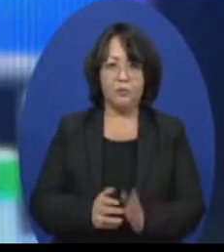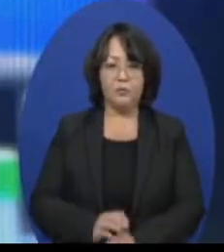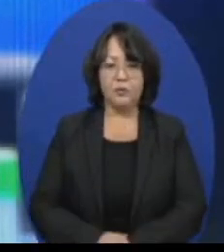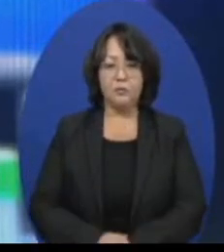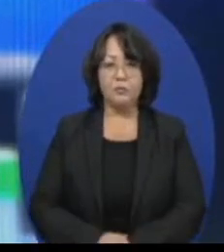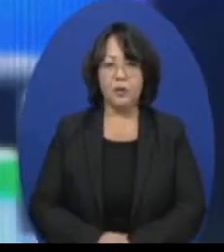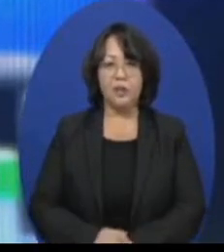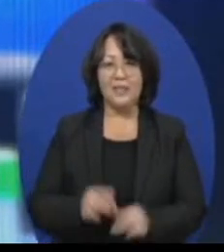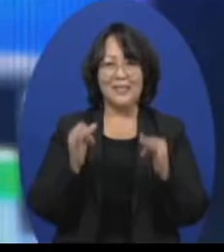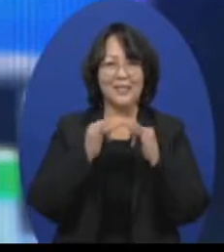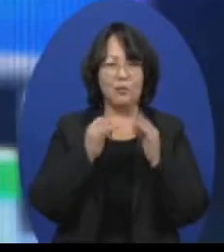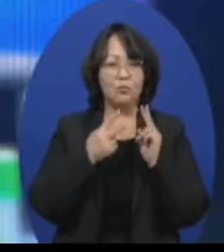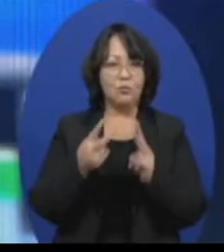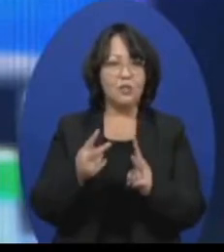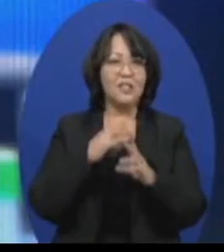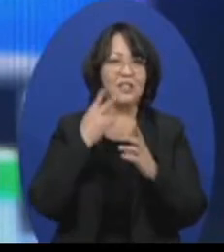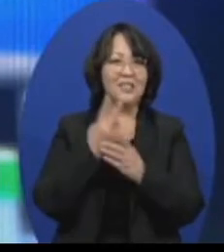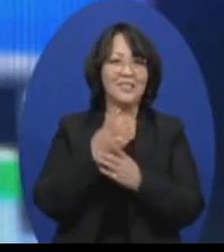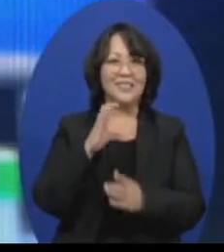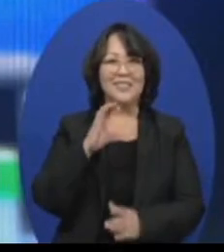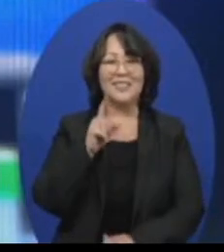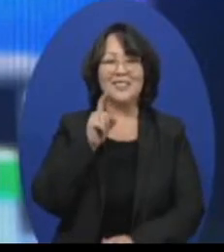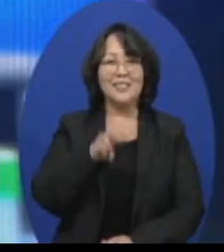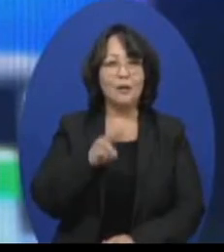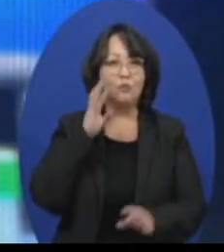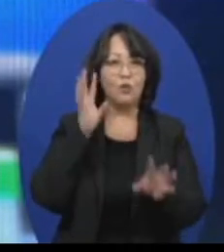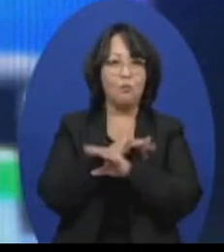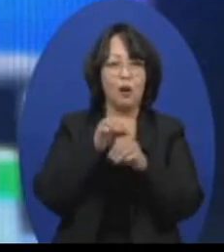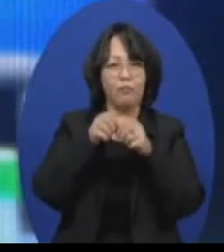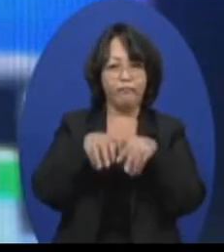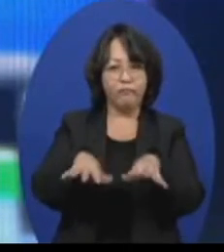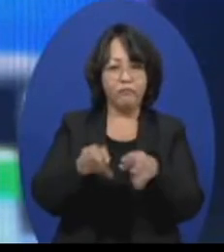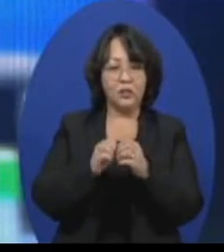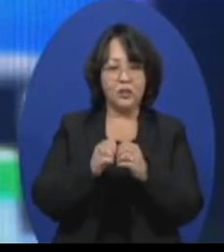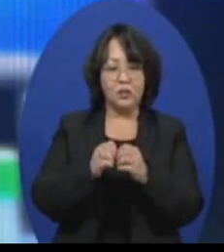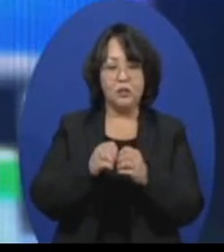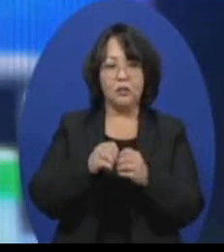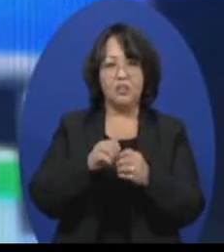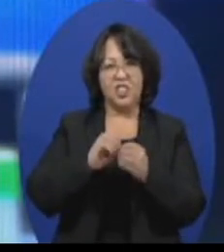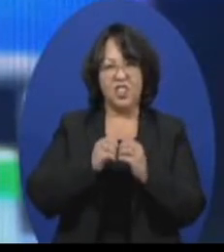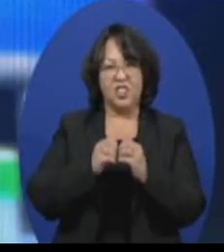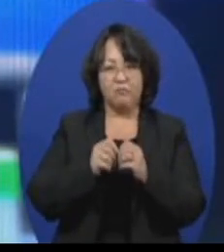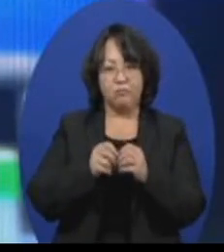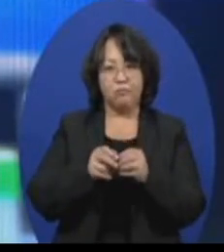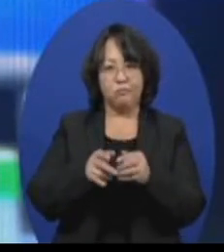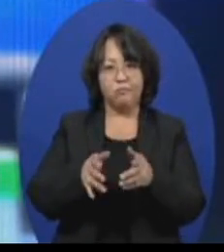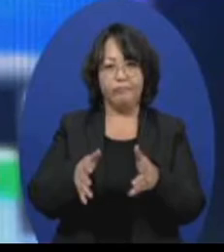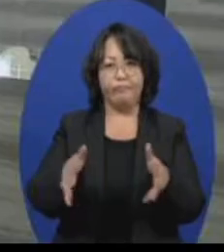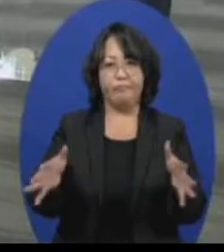тайлбарлаж байгаа. Цахим үйлчилгээний нэгдсэн системийг үе шаттайгаар нэвтрүүлэх боломжтой гэж албаныхан үзэж байна.